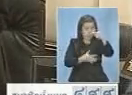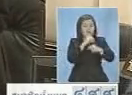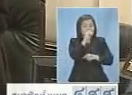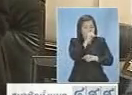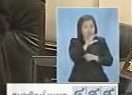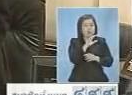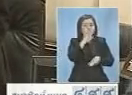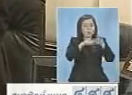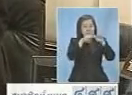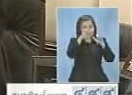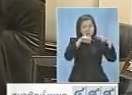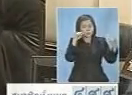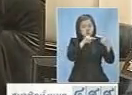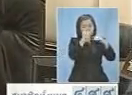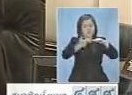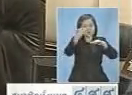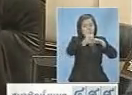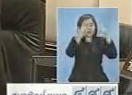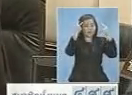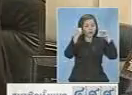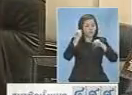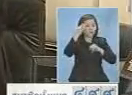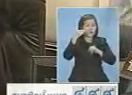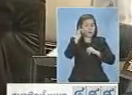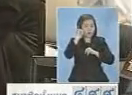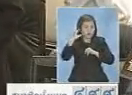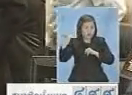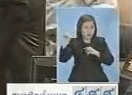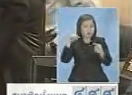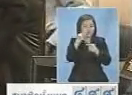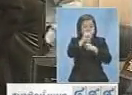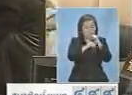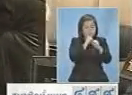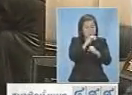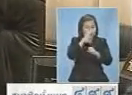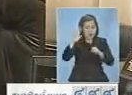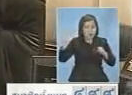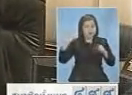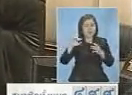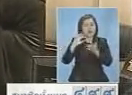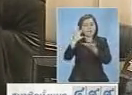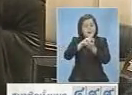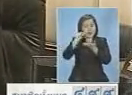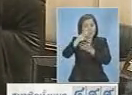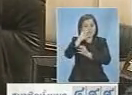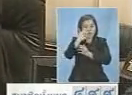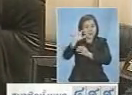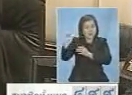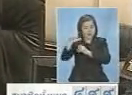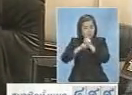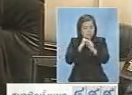ฐบาลยิ่งลักษณ์เนี่ยจัดงบปี55ให้มหาวิทยาลัยวิจัยเพียง800ล้านและงบปี